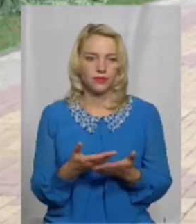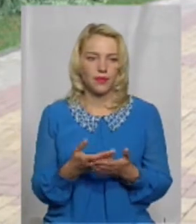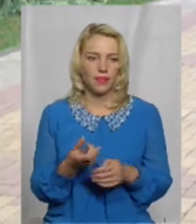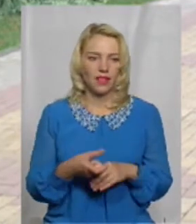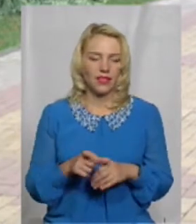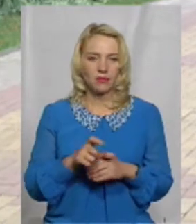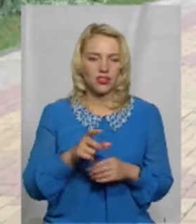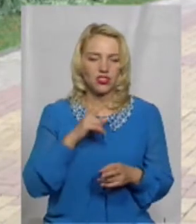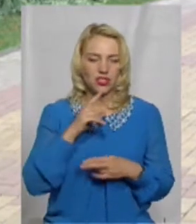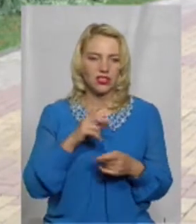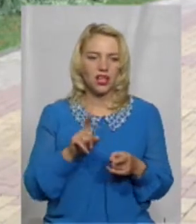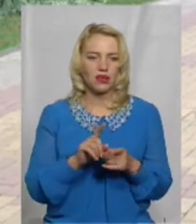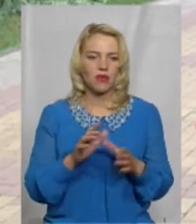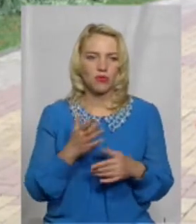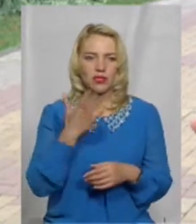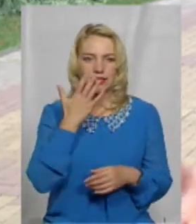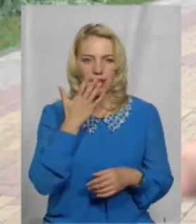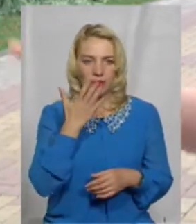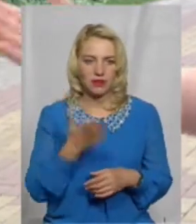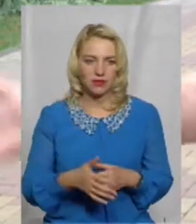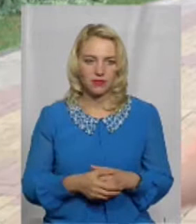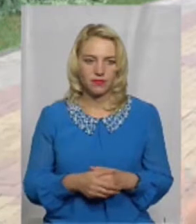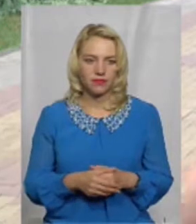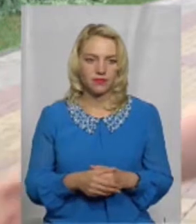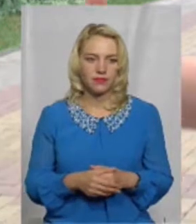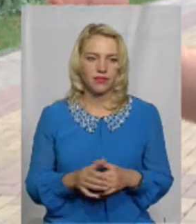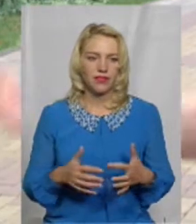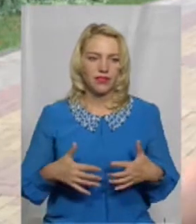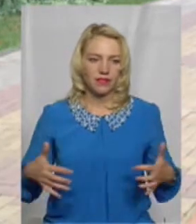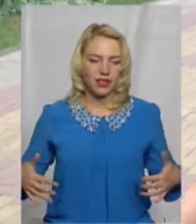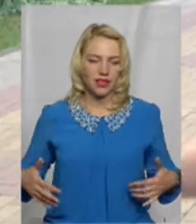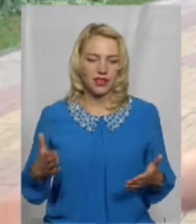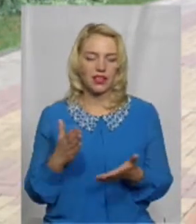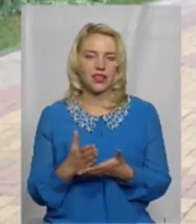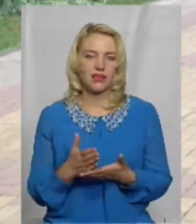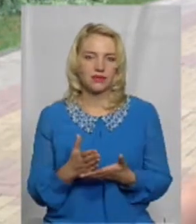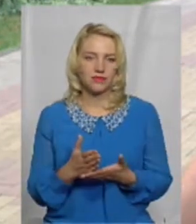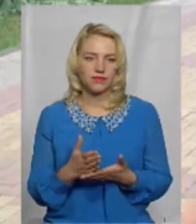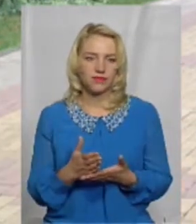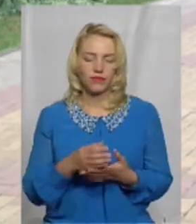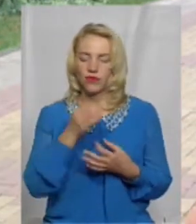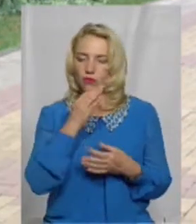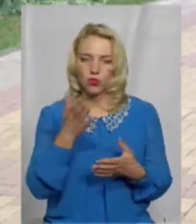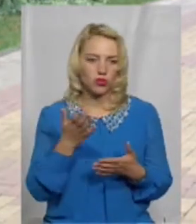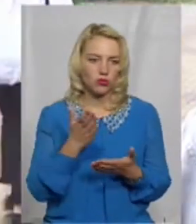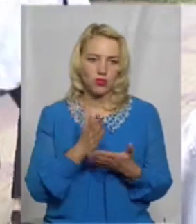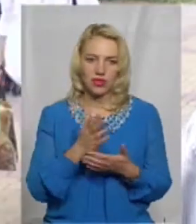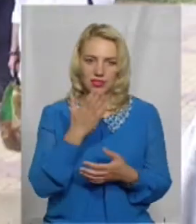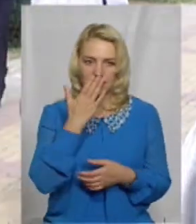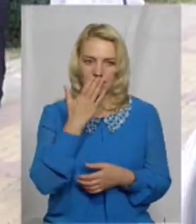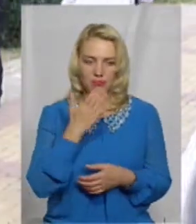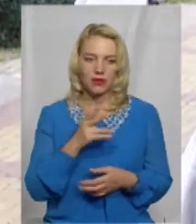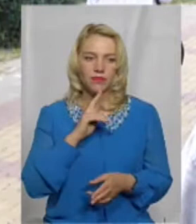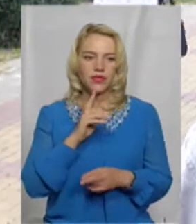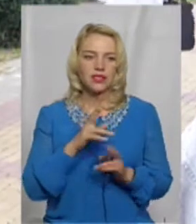найбільше скаржиться на такий момент запах. Ну, є тварина, є в будь-якому випадку присутній запах.